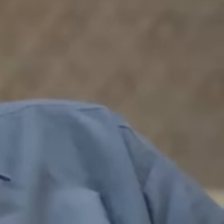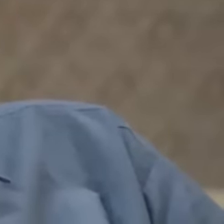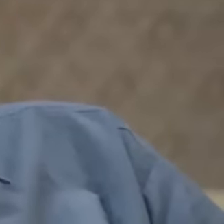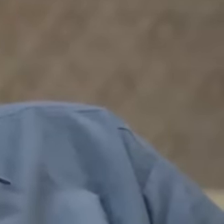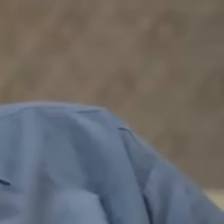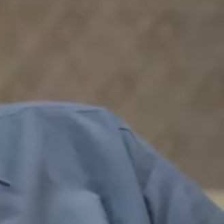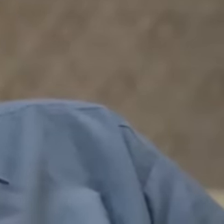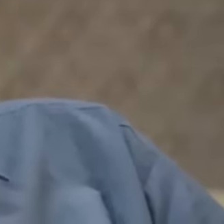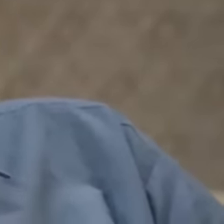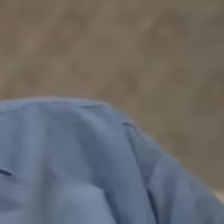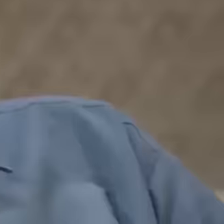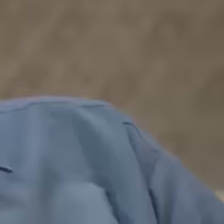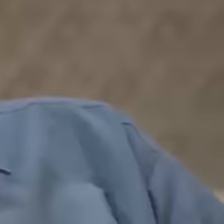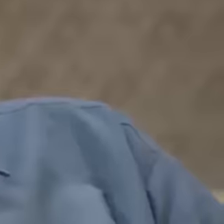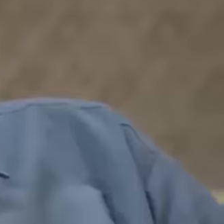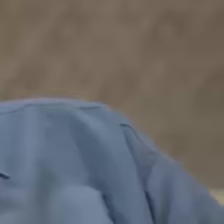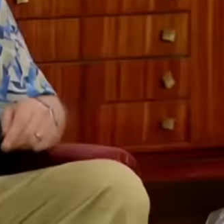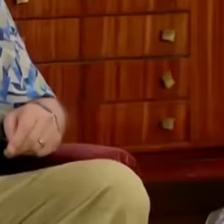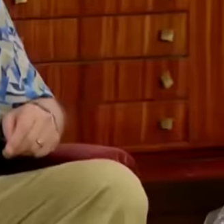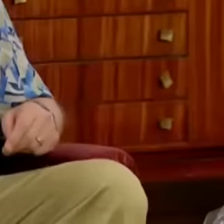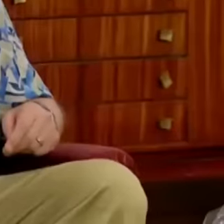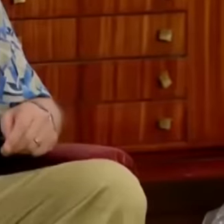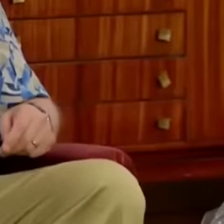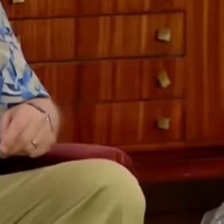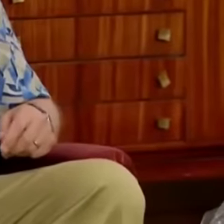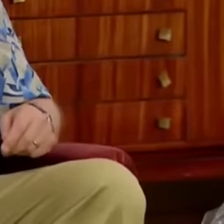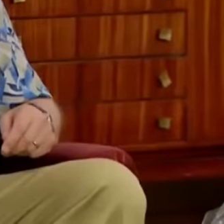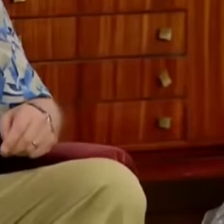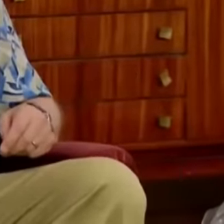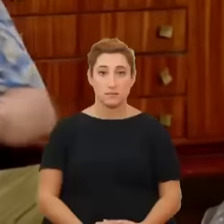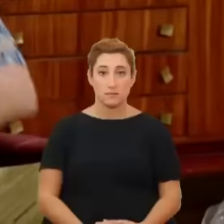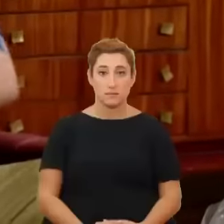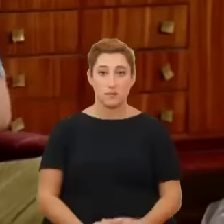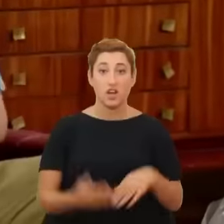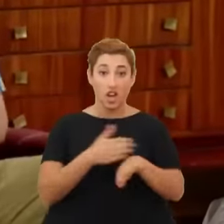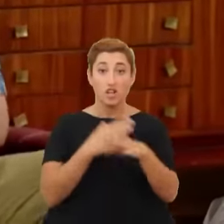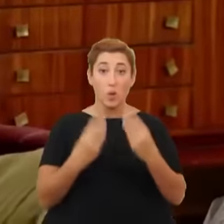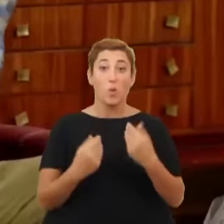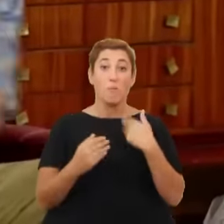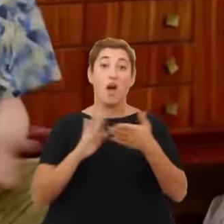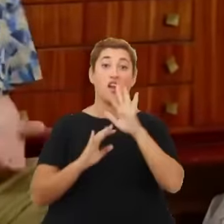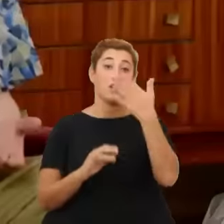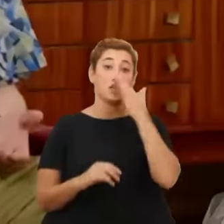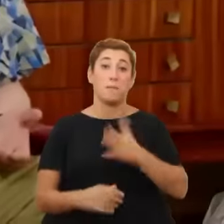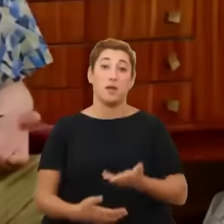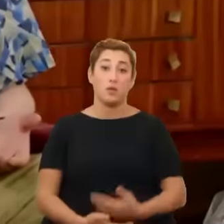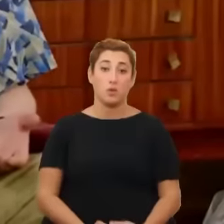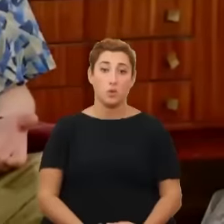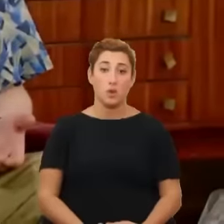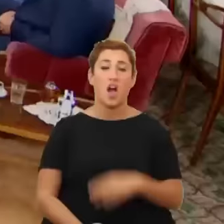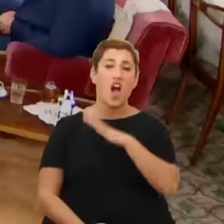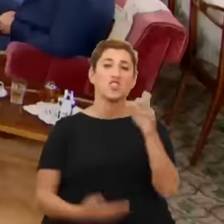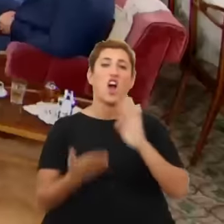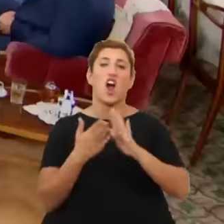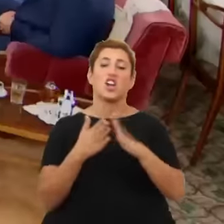Fehmi gür saçları sola taralı, bakışları Hasan'da donup kaldı. Ya geç kalıyorum ben, arkadaşlar bekliyor. Hay